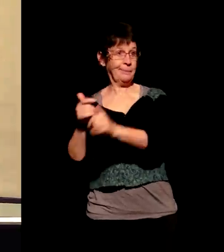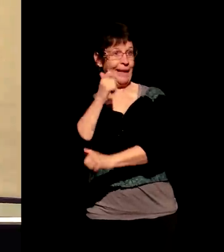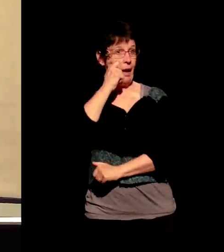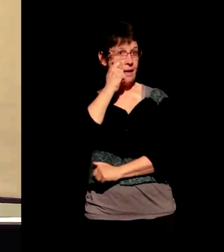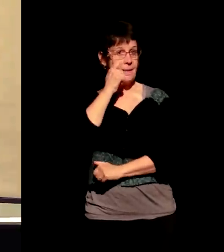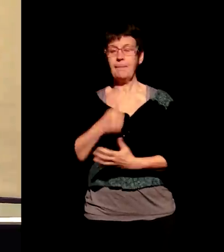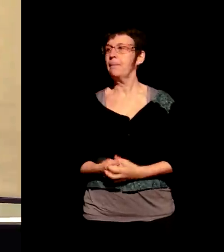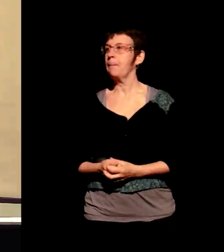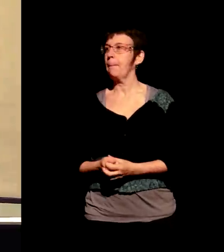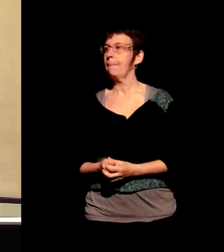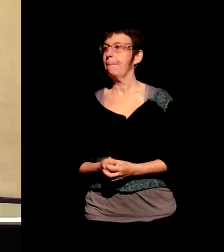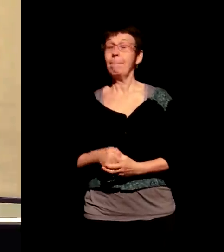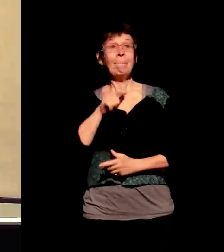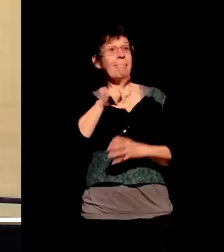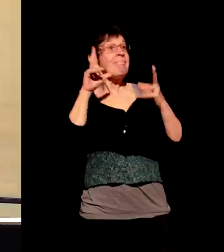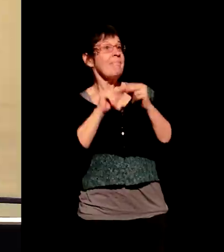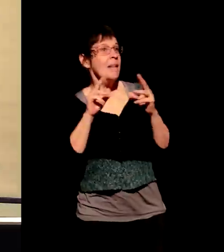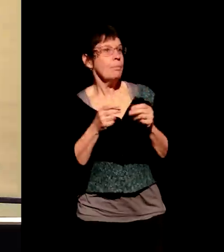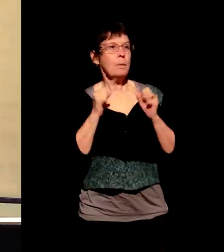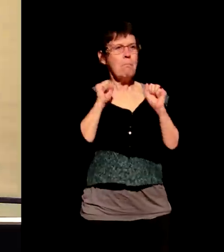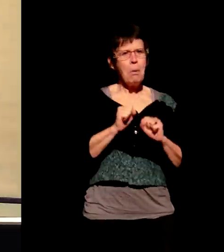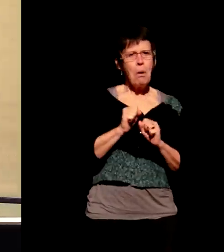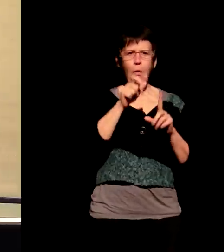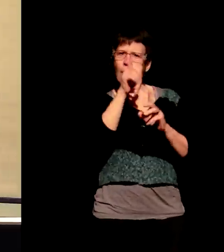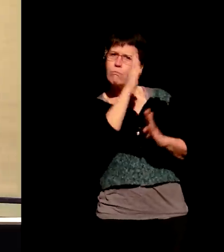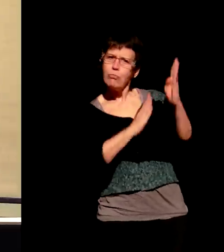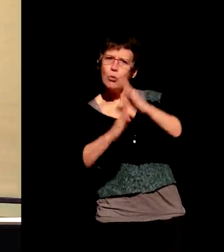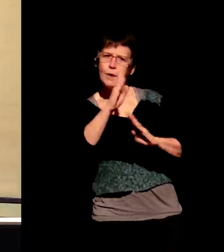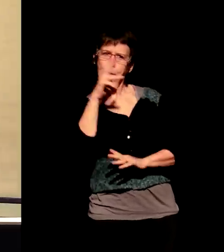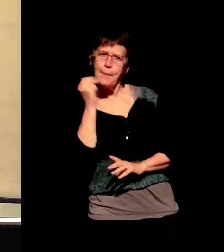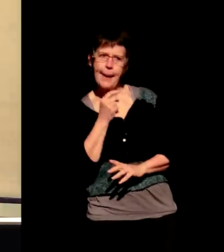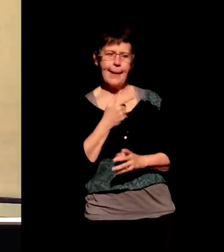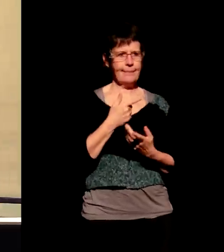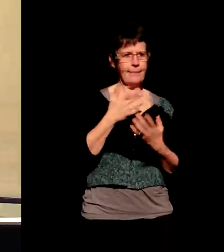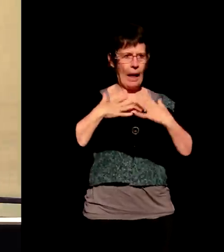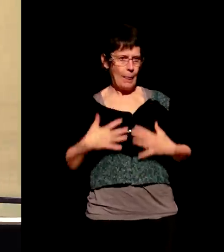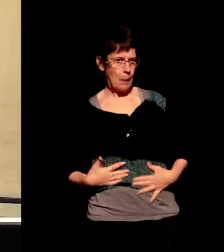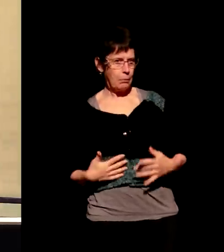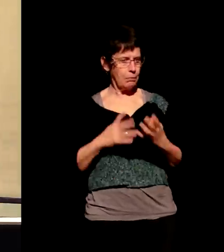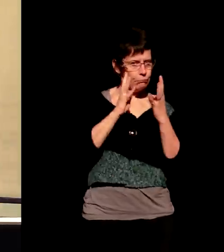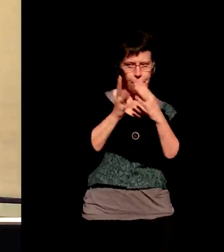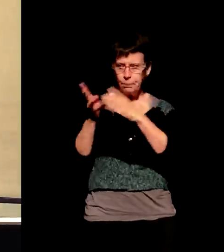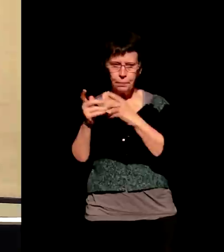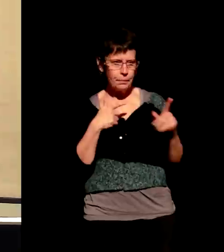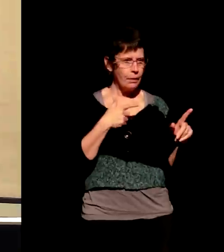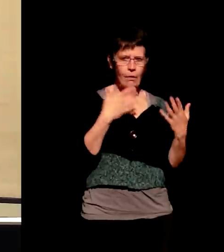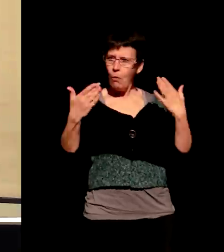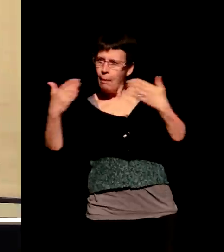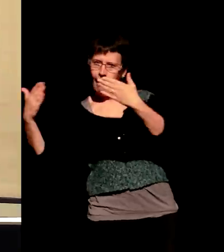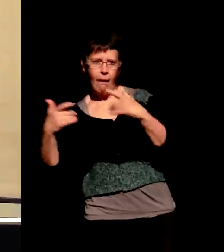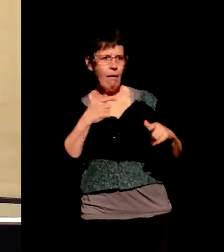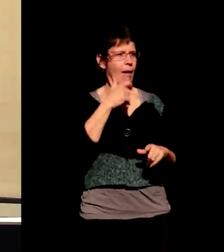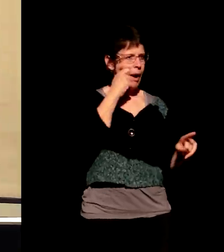qu'on pouvait lire dans la biologie humaine, dans l'anatomie, des différences entre les races. Il y avait tout de suite l'idée de supériorité